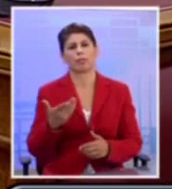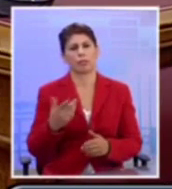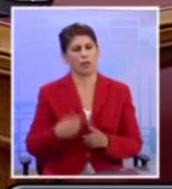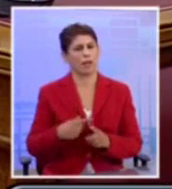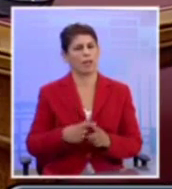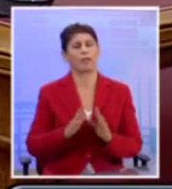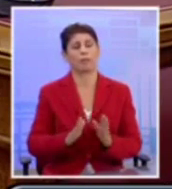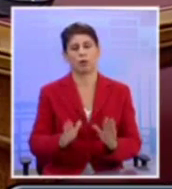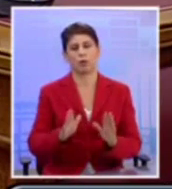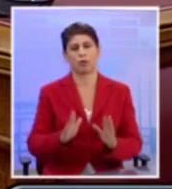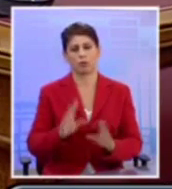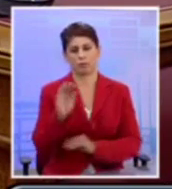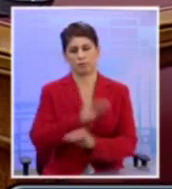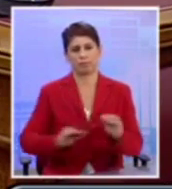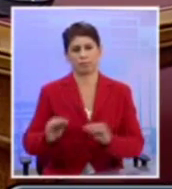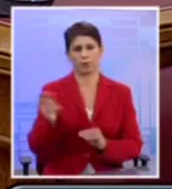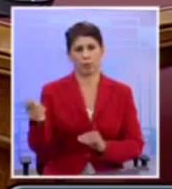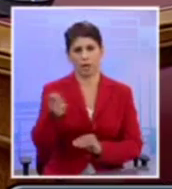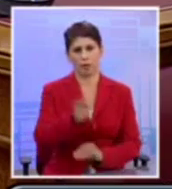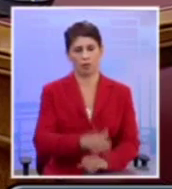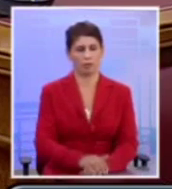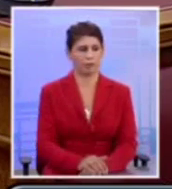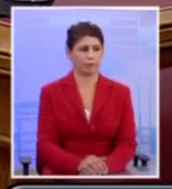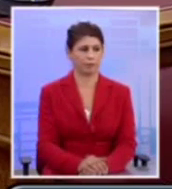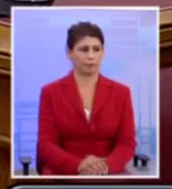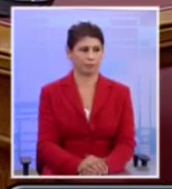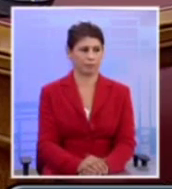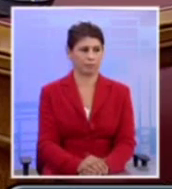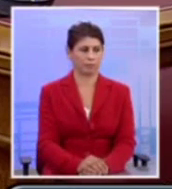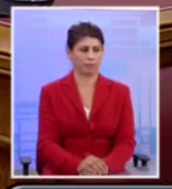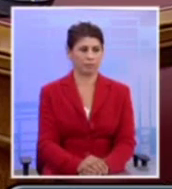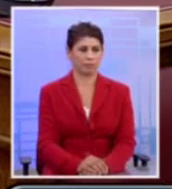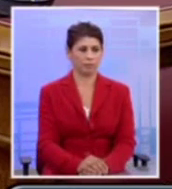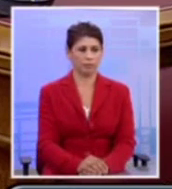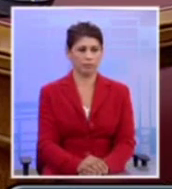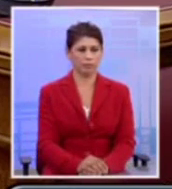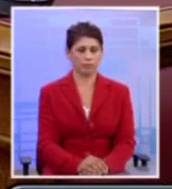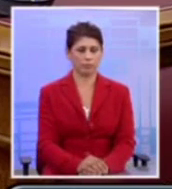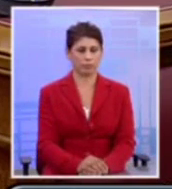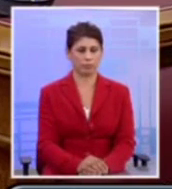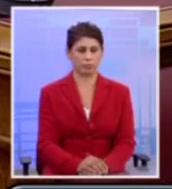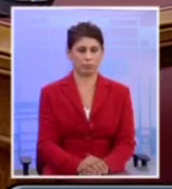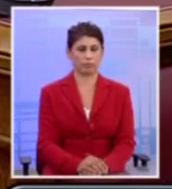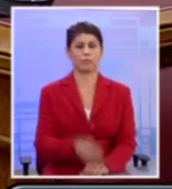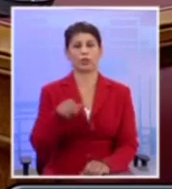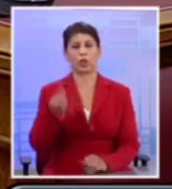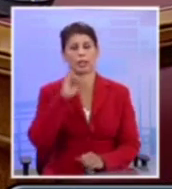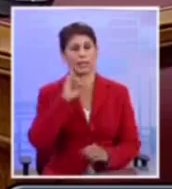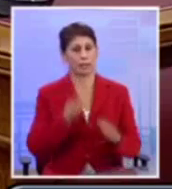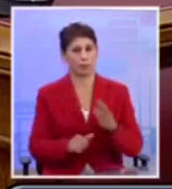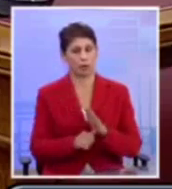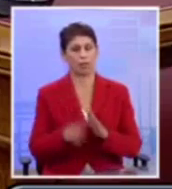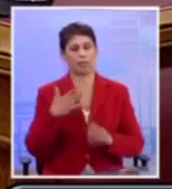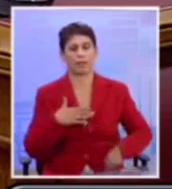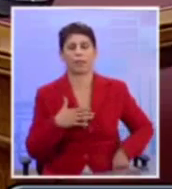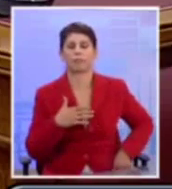προχωρήσει στην αδιάρθρωση του χρέους. Τώρα, θα ήθελα κυρία Πρόεδρε, να